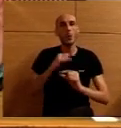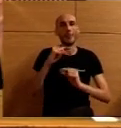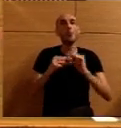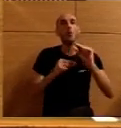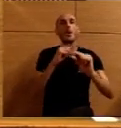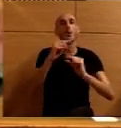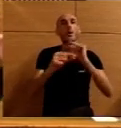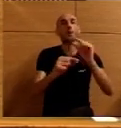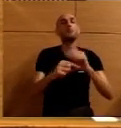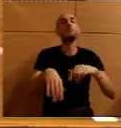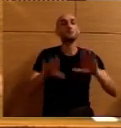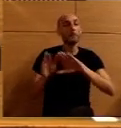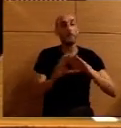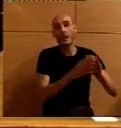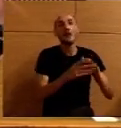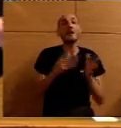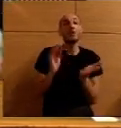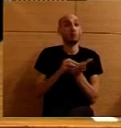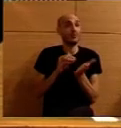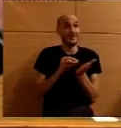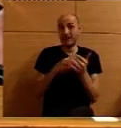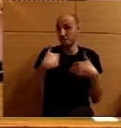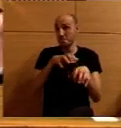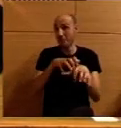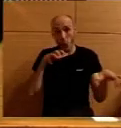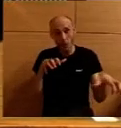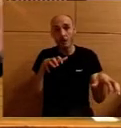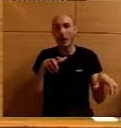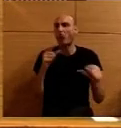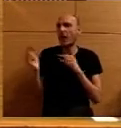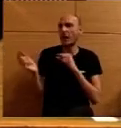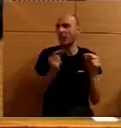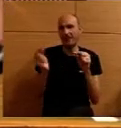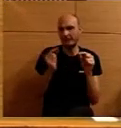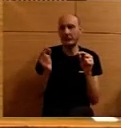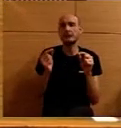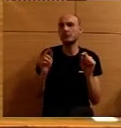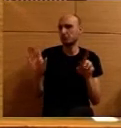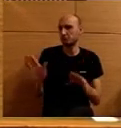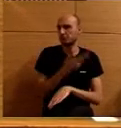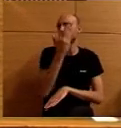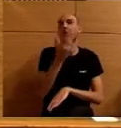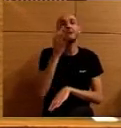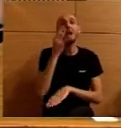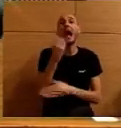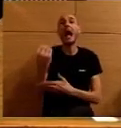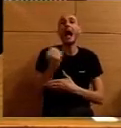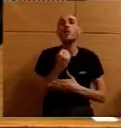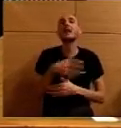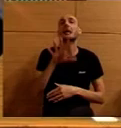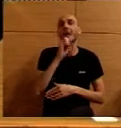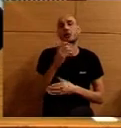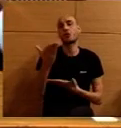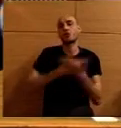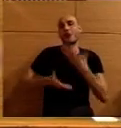he de dir, en la majoria de vegades, malgrat aquests debats, amb l'ajuda de tots, amb l'ajuda dels 31. Perquè sí, jo sé que